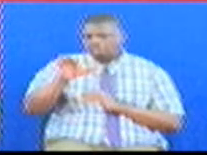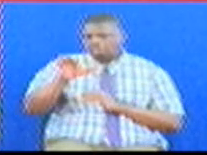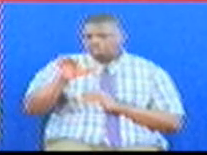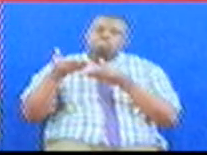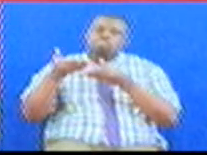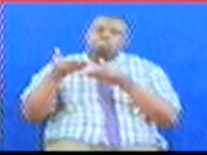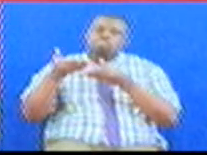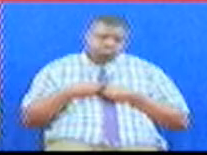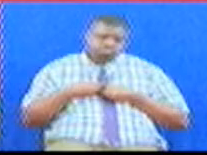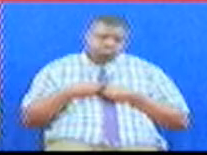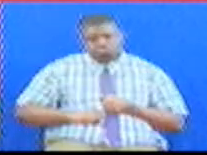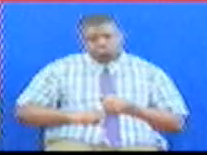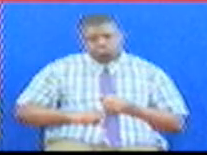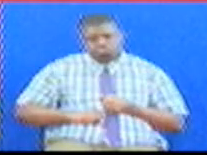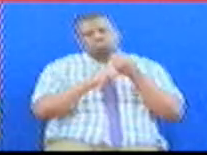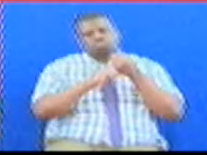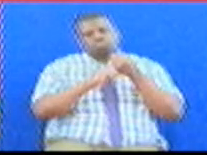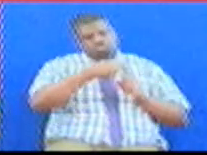kwa 100%.